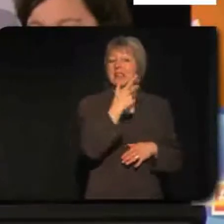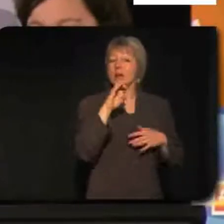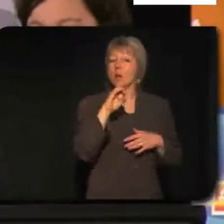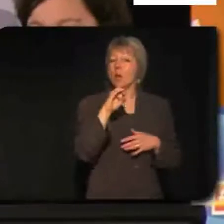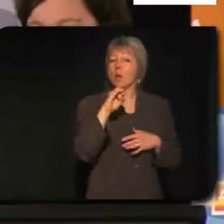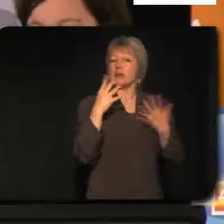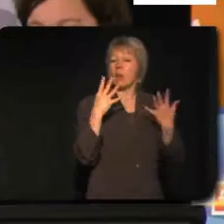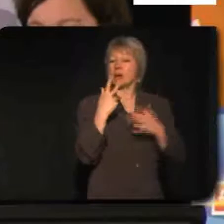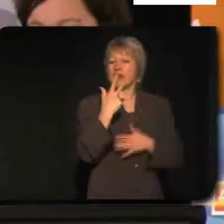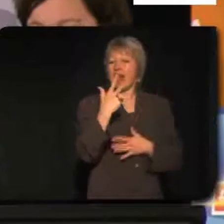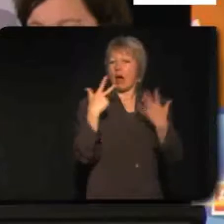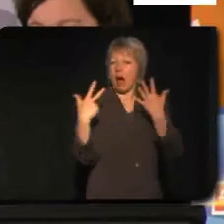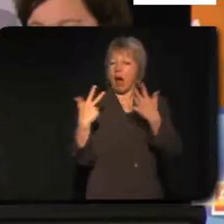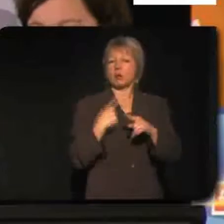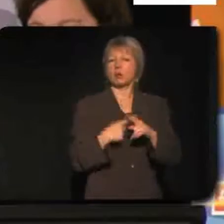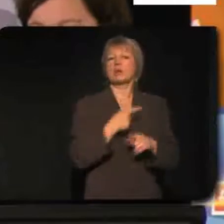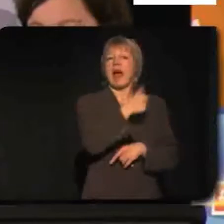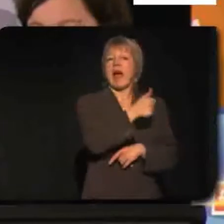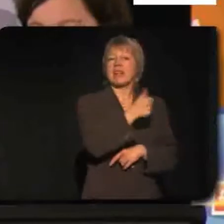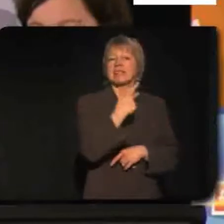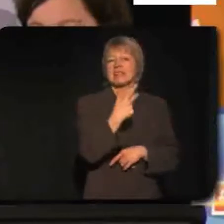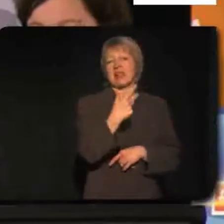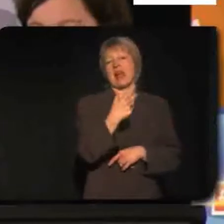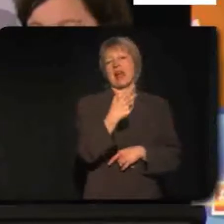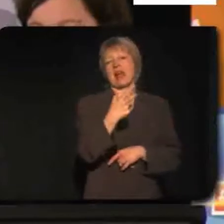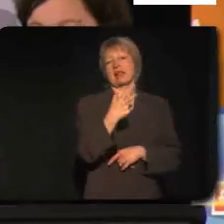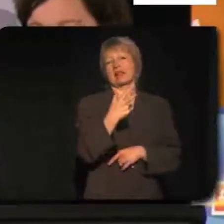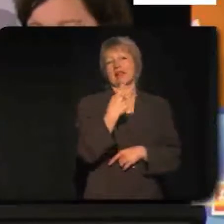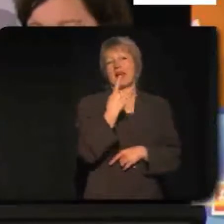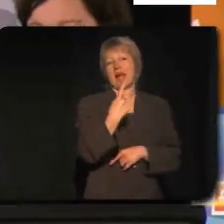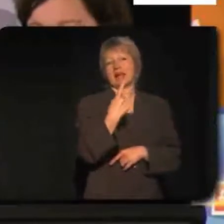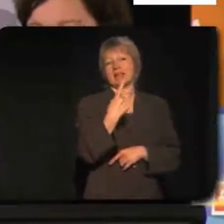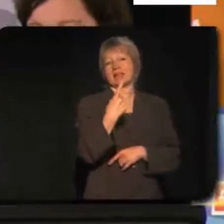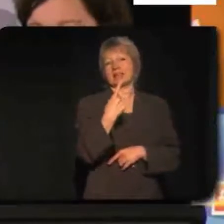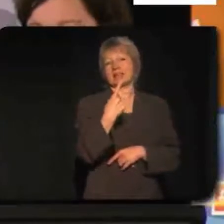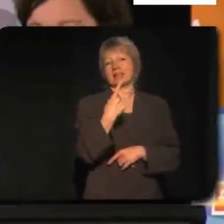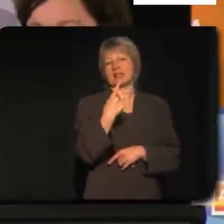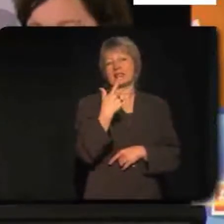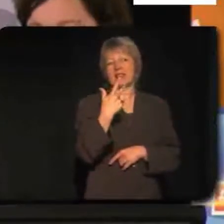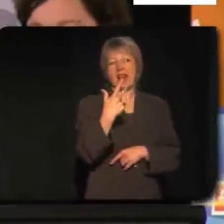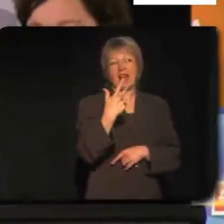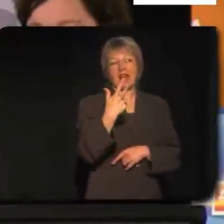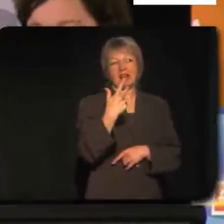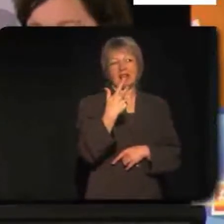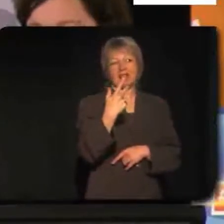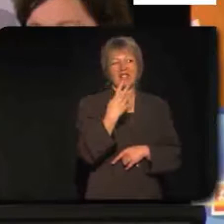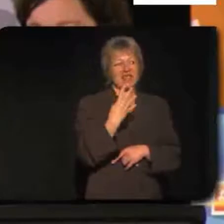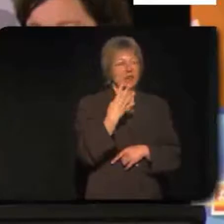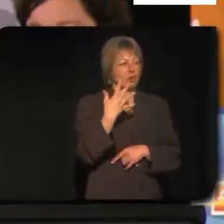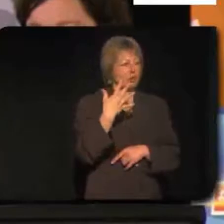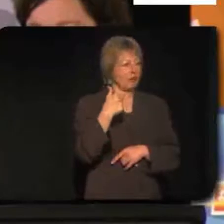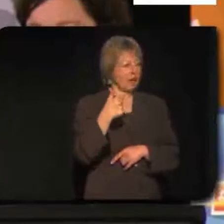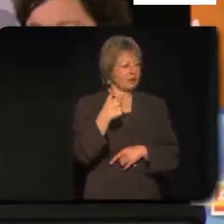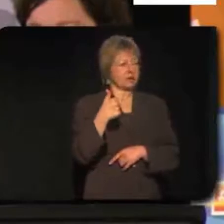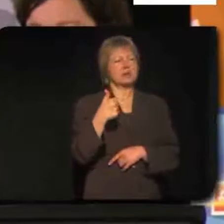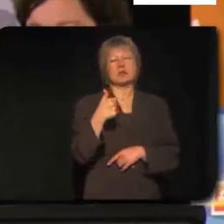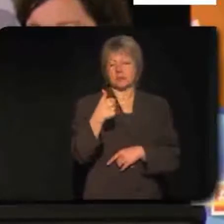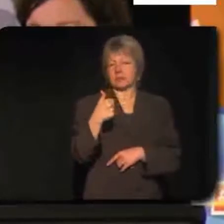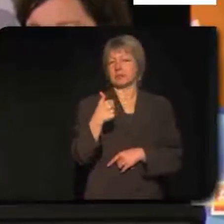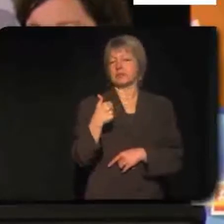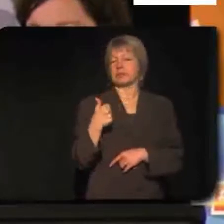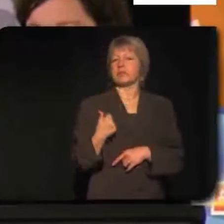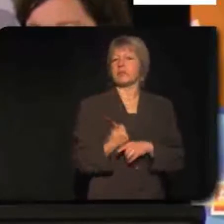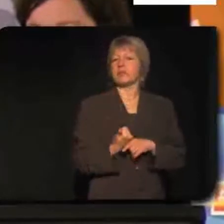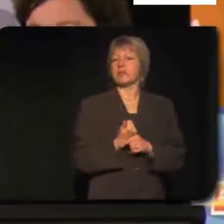8 und der 131451 ähm zur Technik vielleicht die Nummern wieder auch